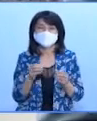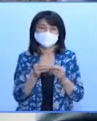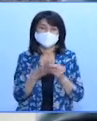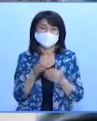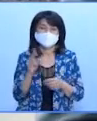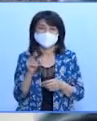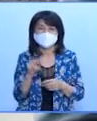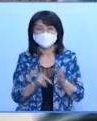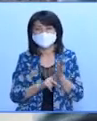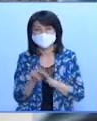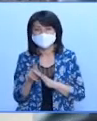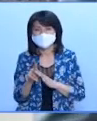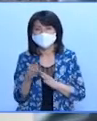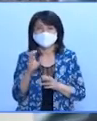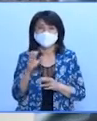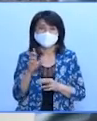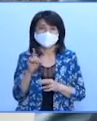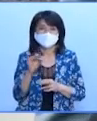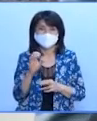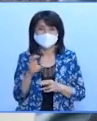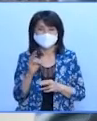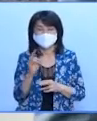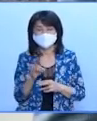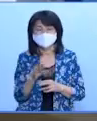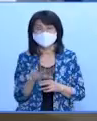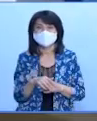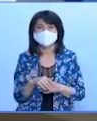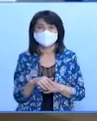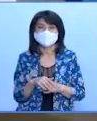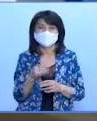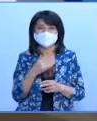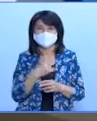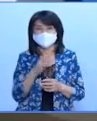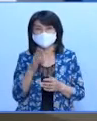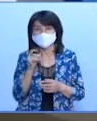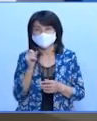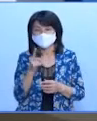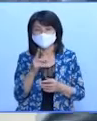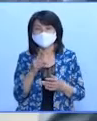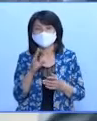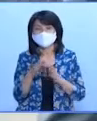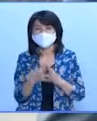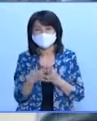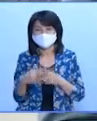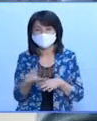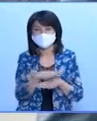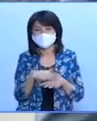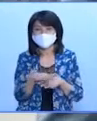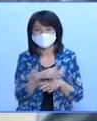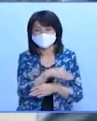числа начались сбросы Шульбинского водохранилища. У нас есть один из населенных пунктов, расположенном вдоль